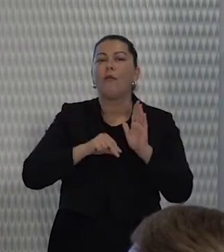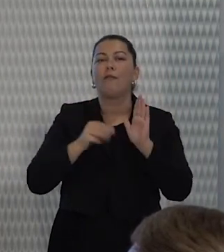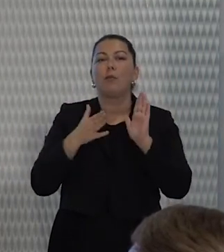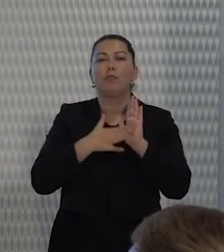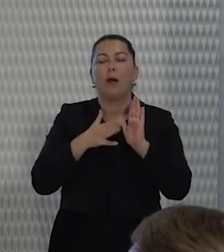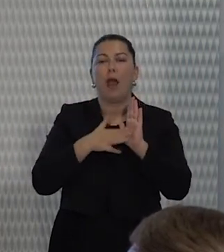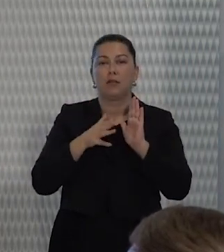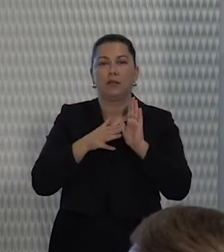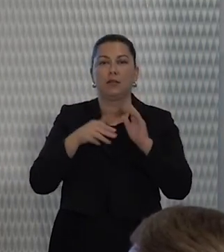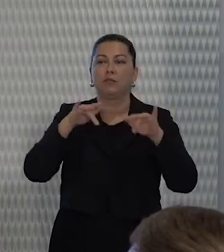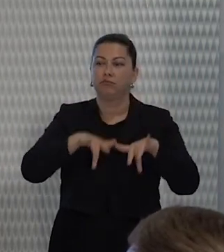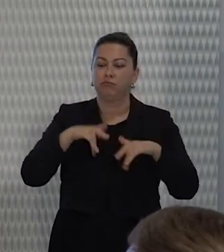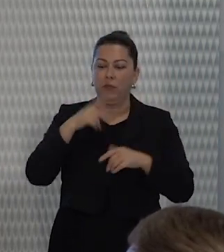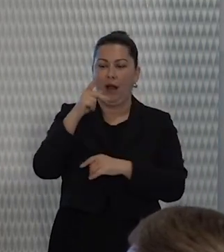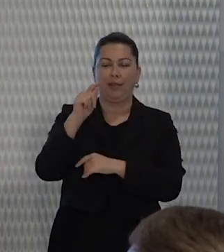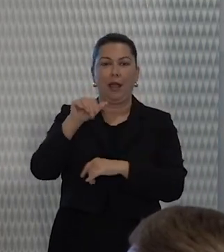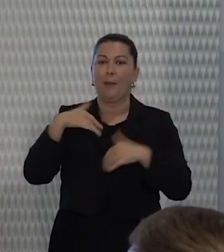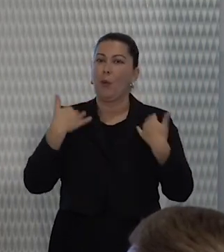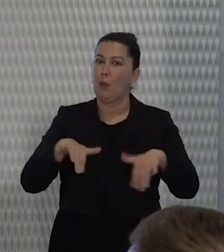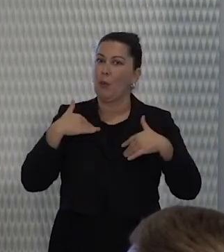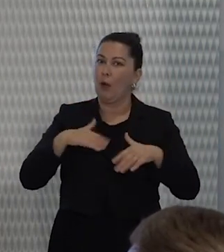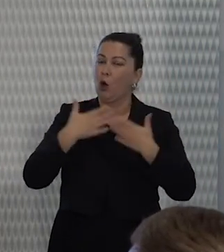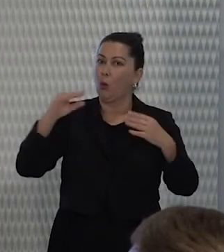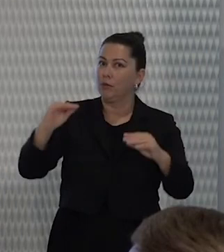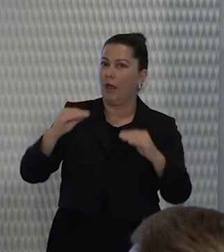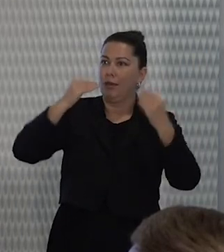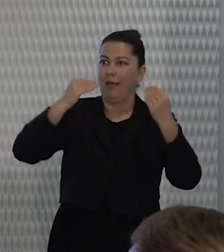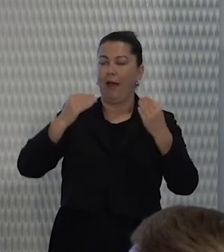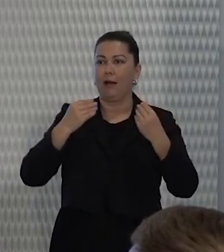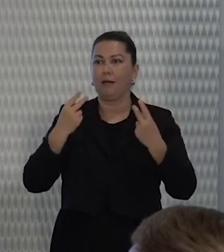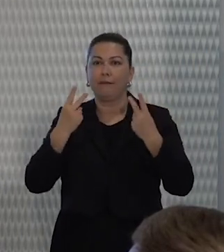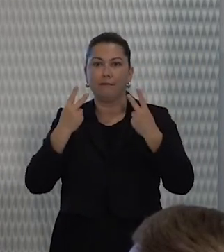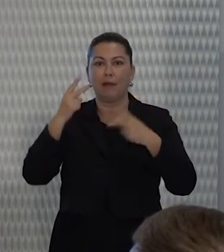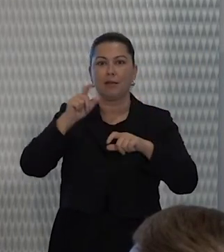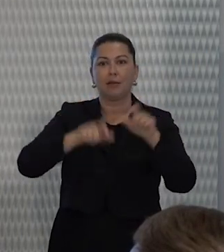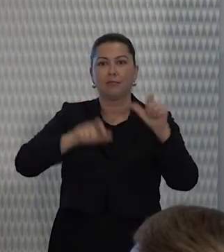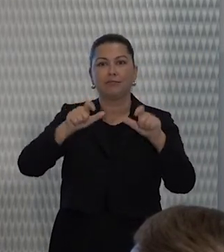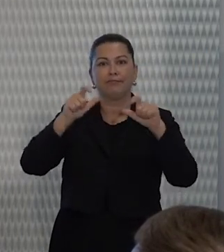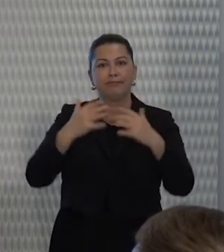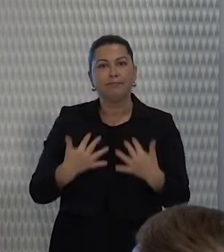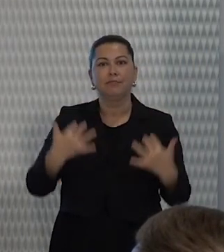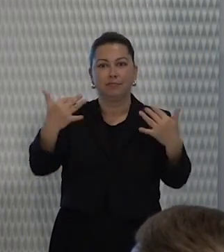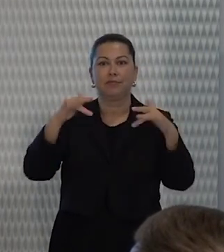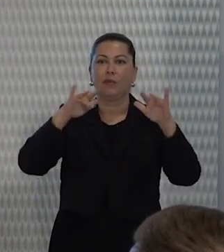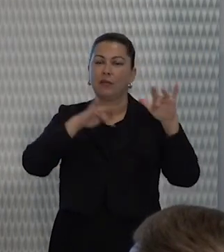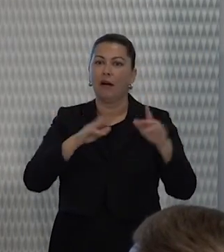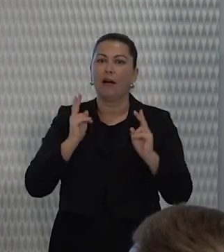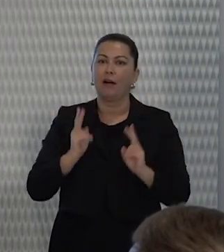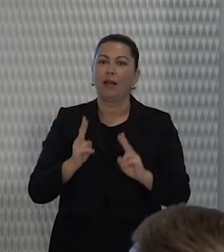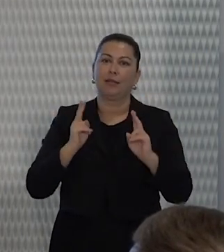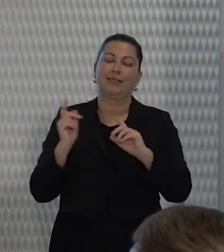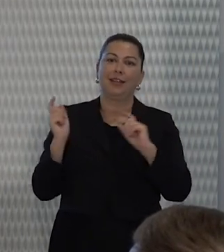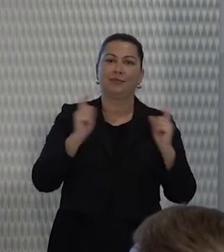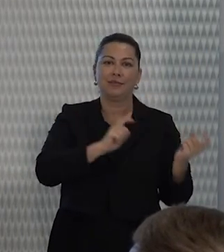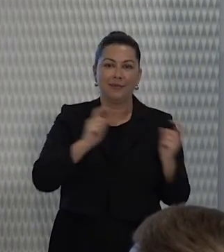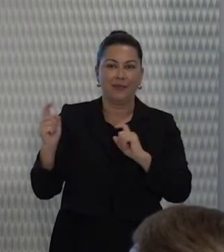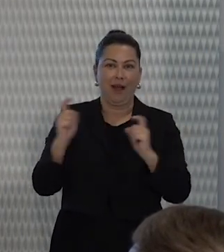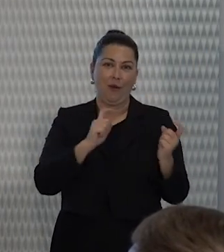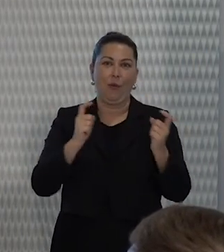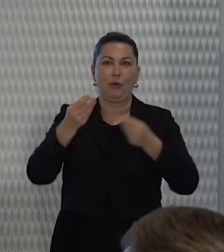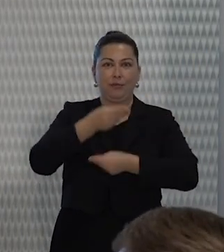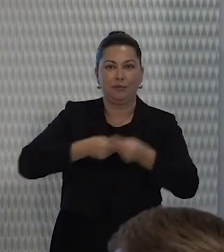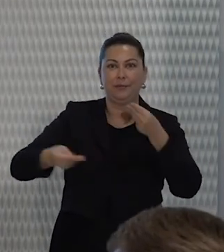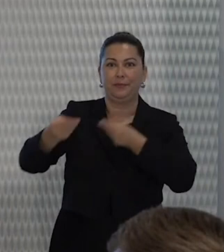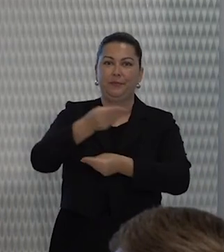KTM ist es eine Ehre, in so einer hochkarätigen Runde zu diskutieren, diesen Dialog zu führen. Sie können